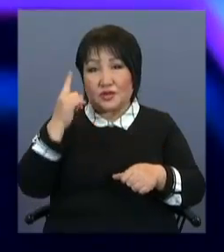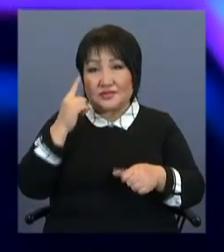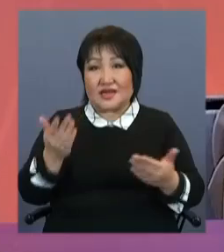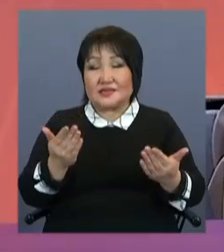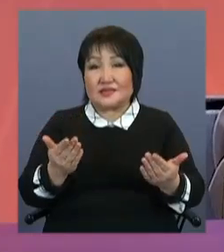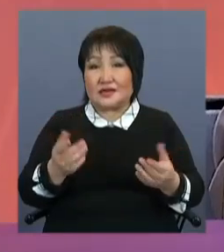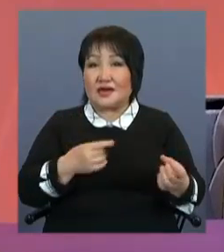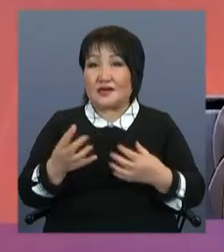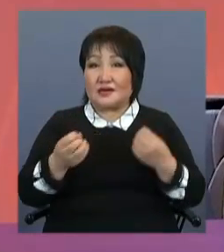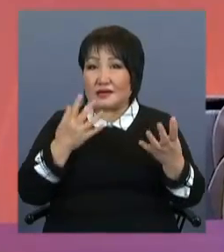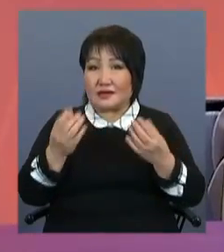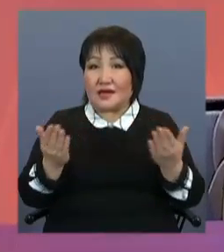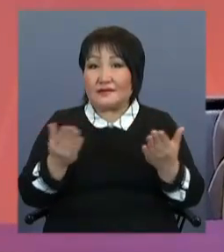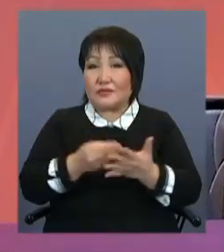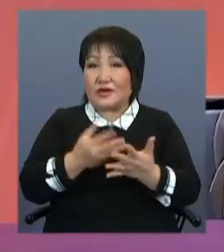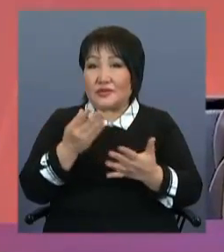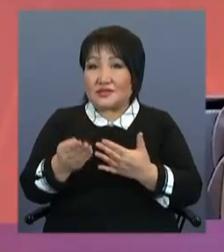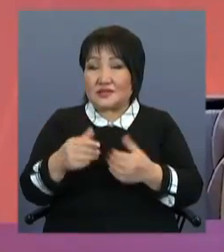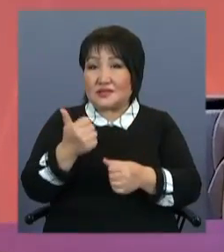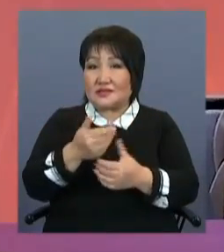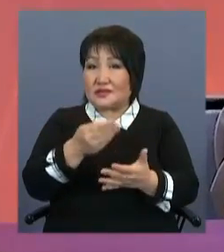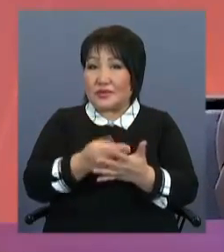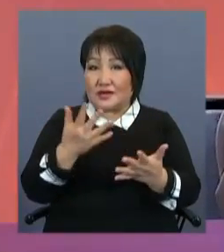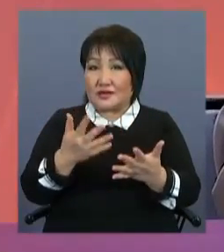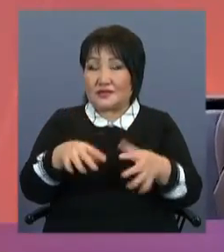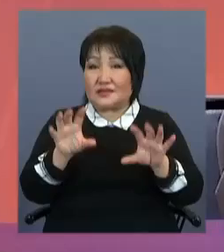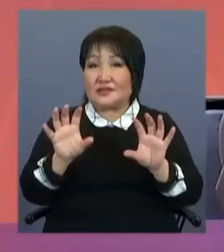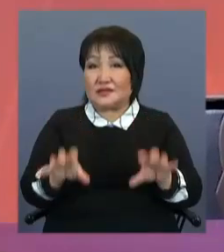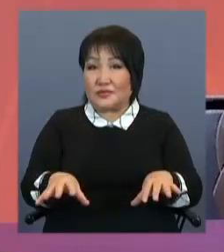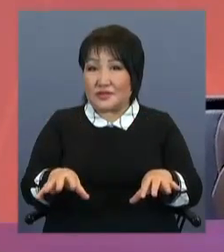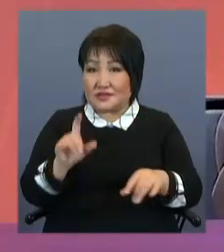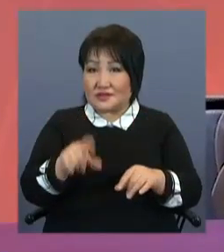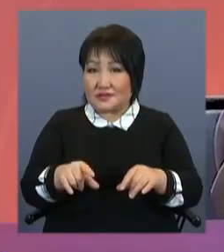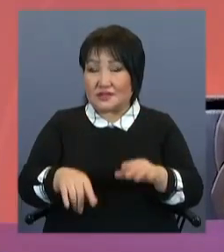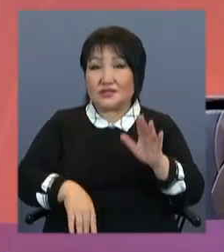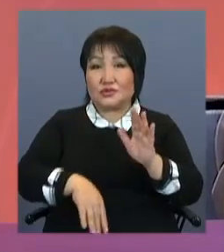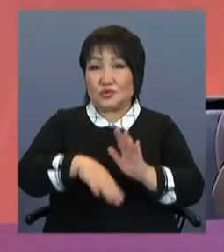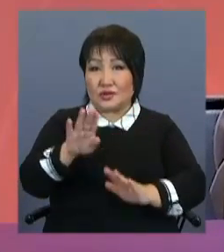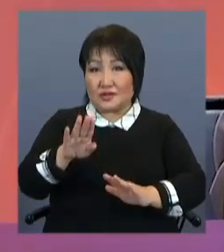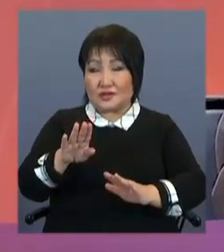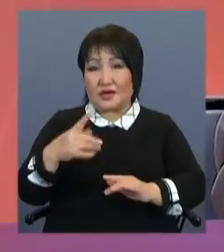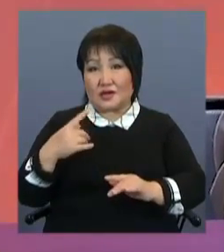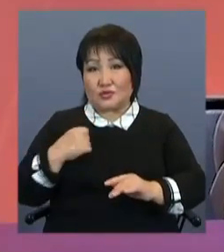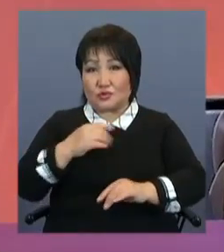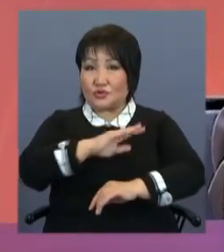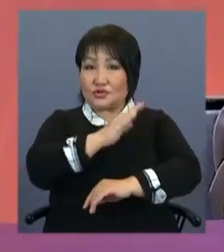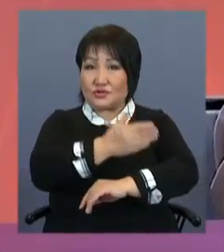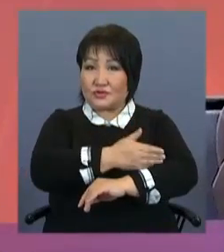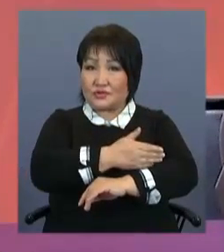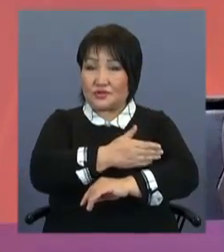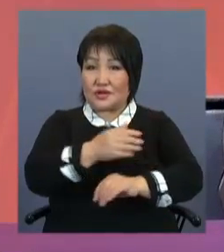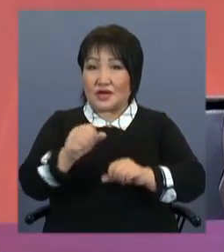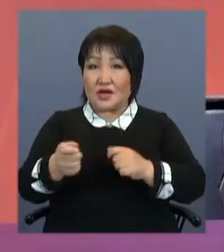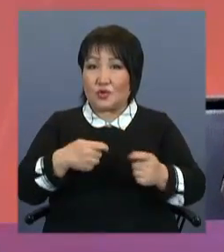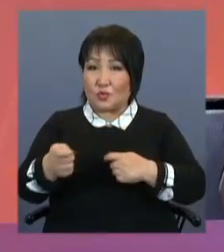бересіз? Негізгі баға елбасы, жоғары қарулы күштердің қолбасшысы, президент беру керек.